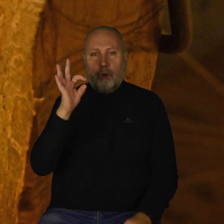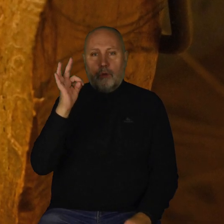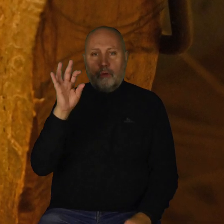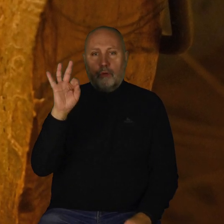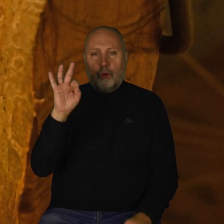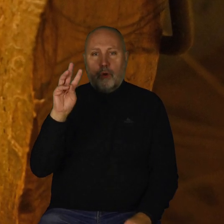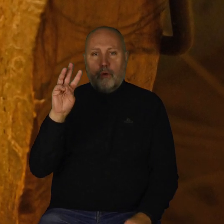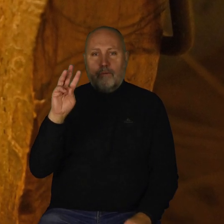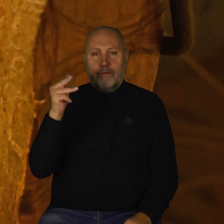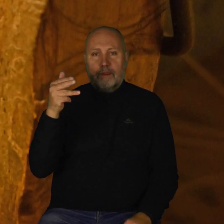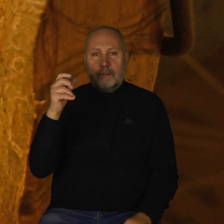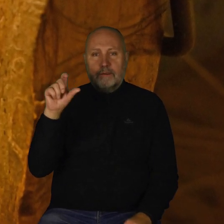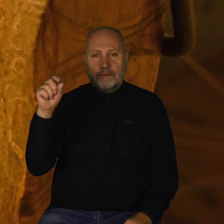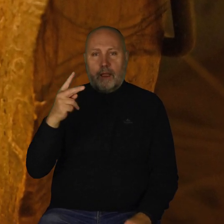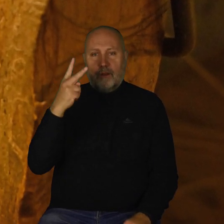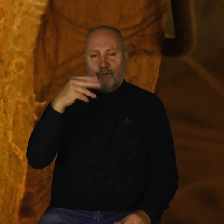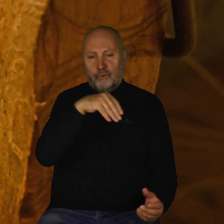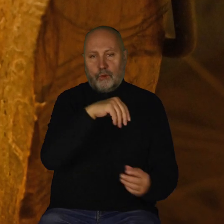dwurzędowej